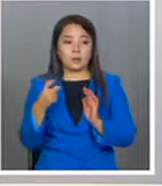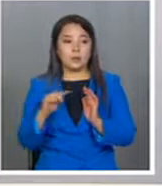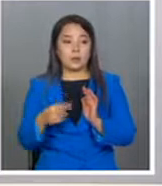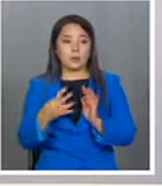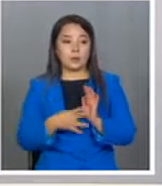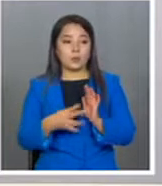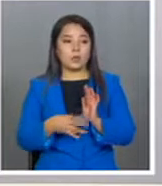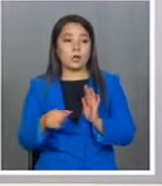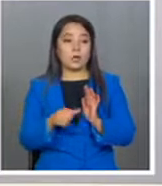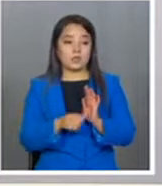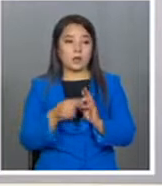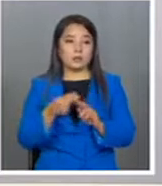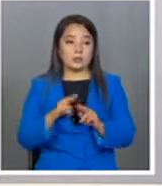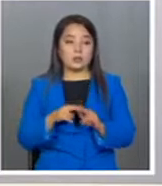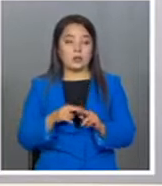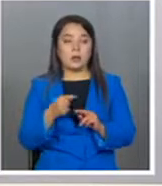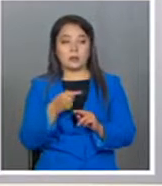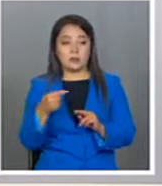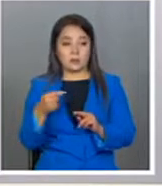200.196. Осы айырманың мәні